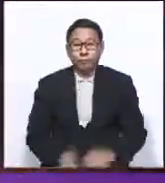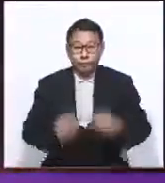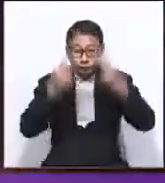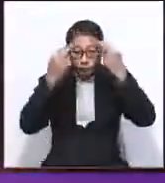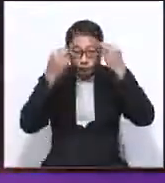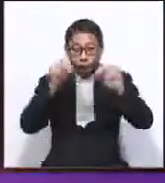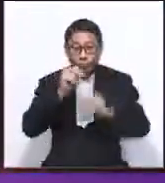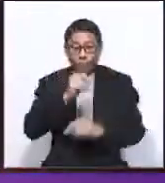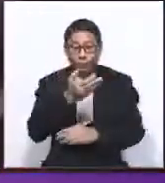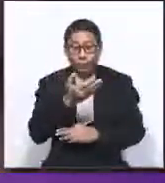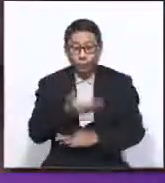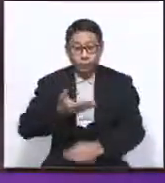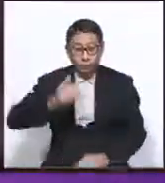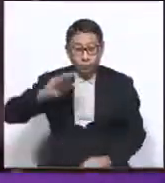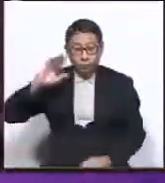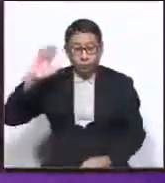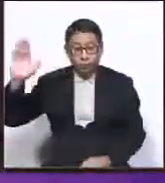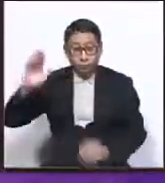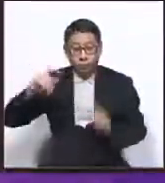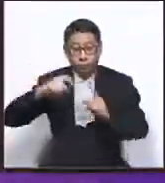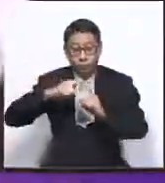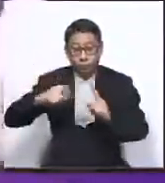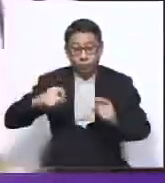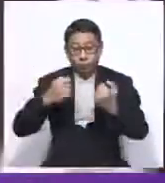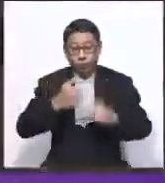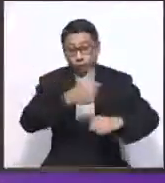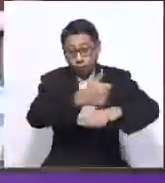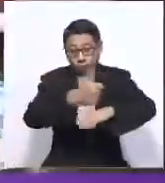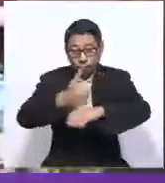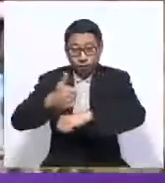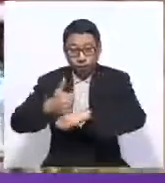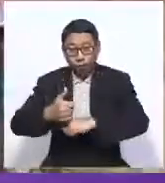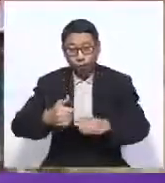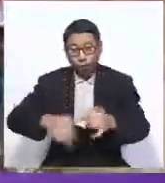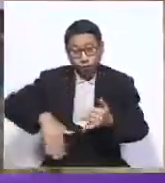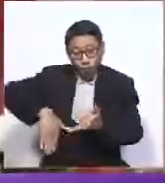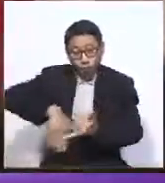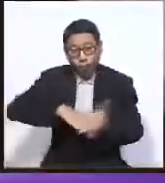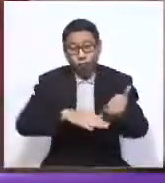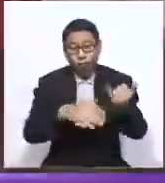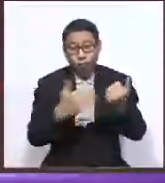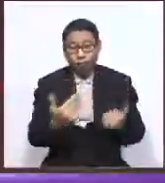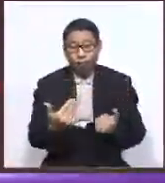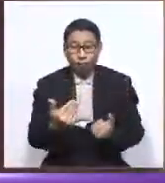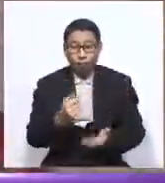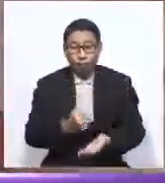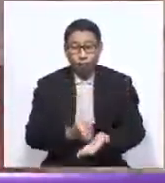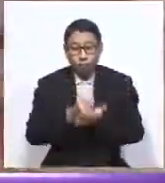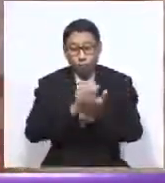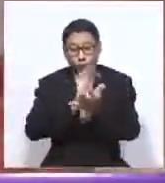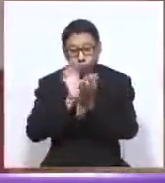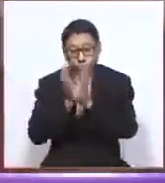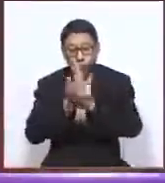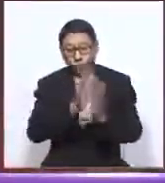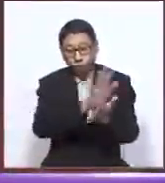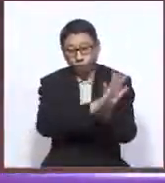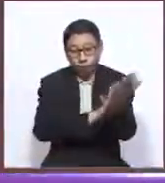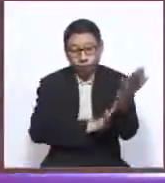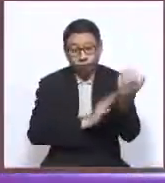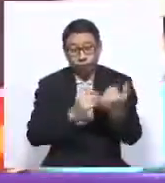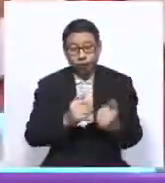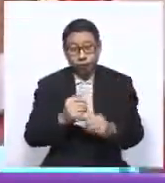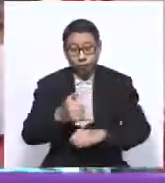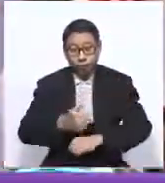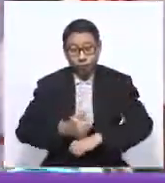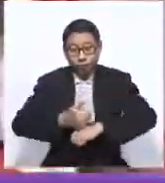นายกรัฐมนตรียังขอคำมั่นสัญญาจากผู้นำชุมชนในพื้นที่นะคะว่าจะไม่ทิ้งกันจะช่วยกันเปลี่ยนแปลงประเทศและในอนาคตจะช่วย